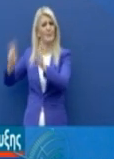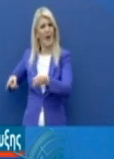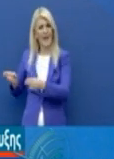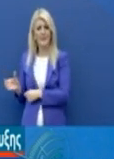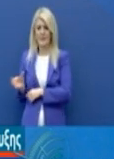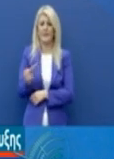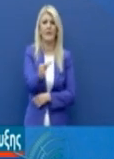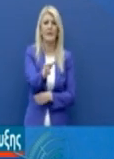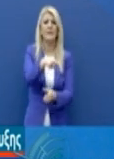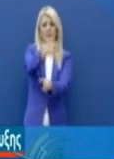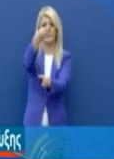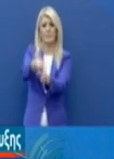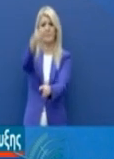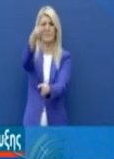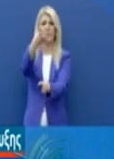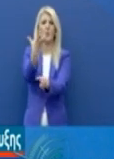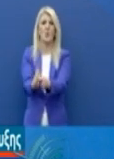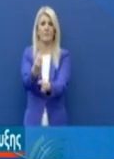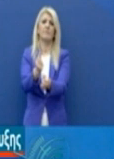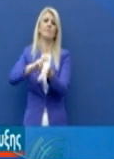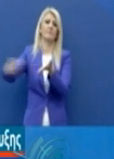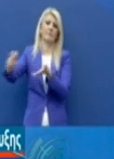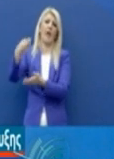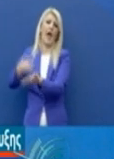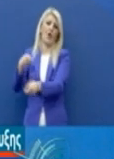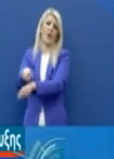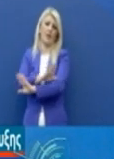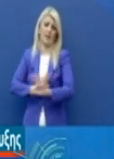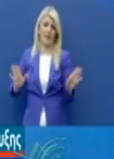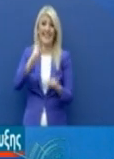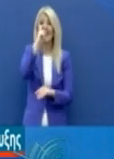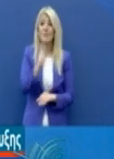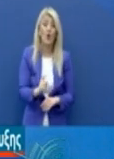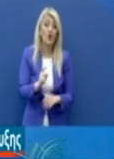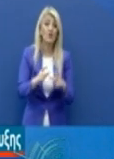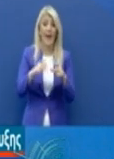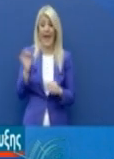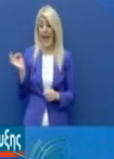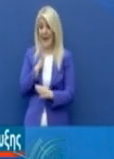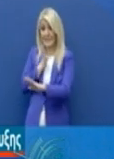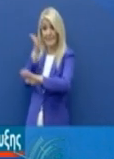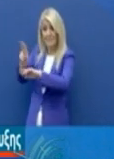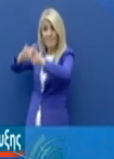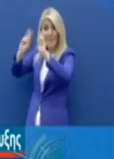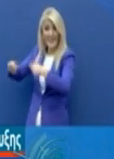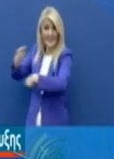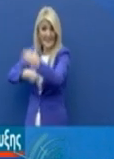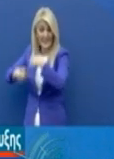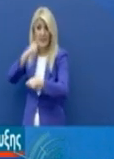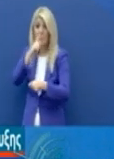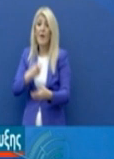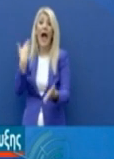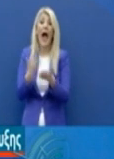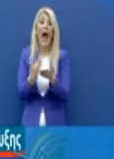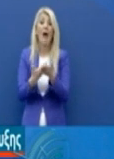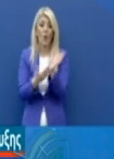Γεωργιάδης υπογράμμισε ότι η τήρηση των μέτρων θα πρέπει να είναι αυστηρή, ενώ αν παρατηρηθούν εικόνες μαζικού συνωστισμού, θα αρθεί και αυτή